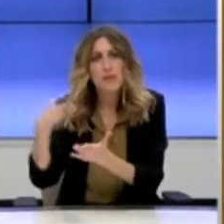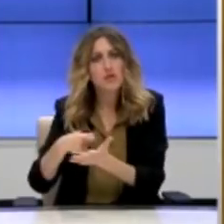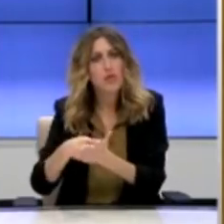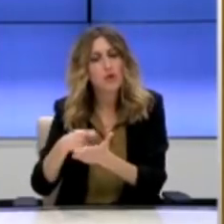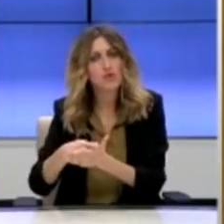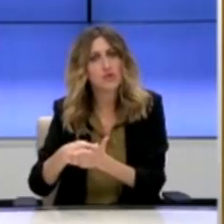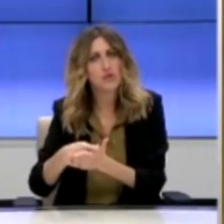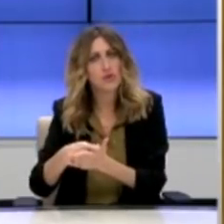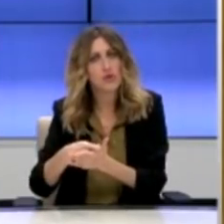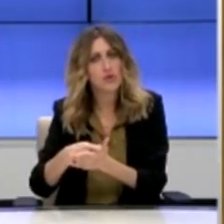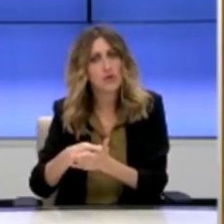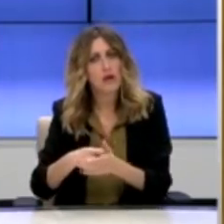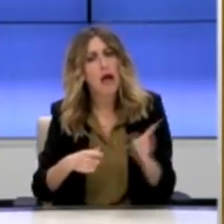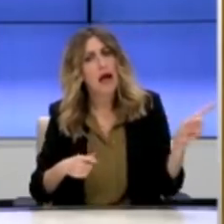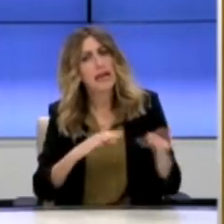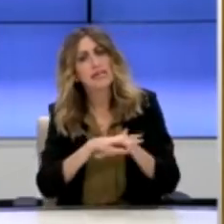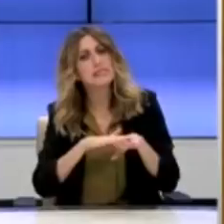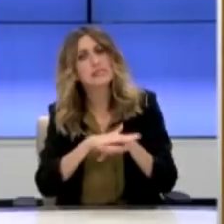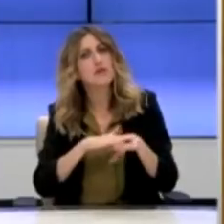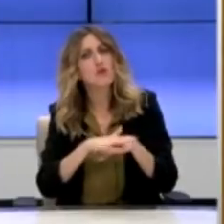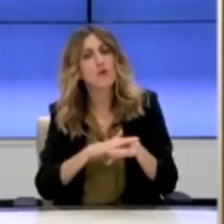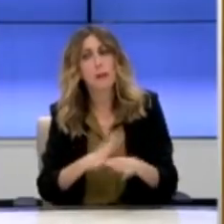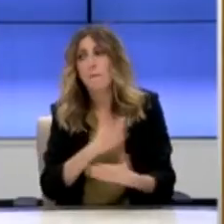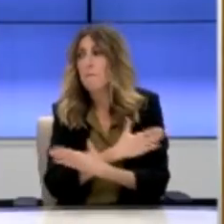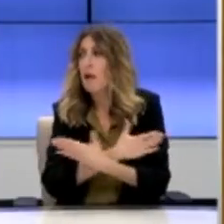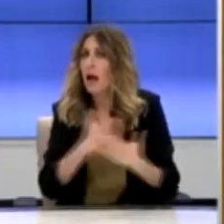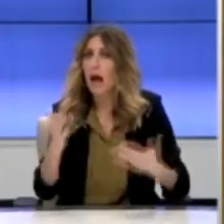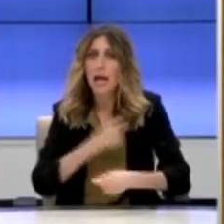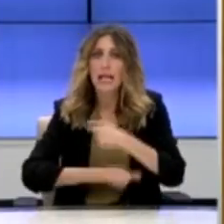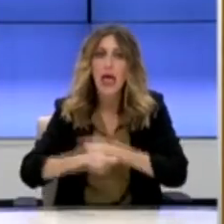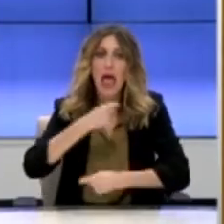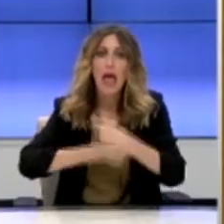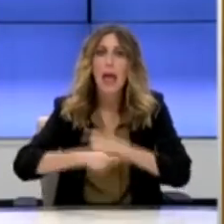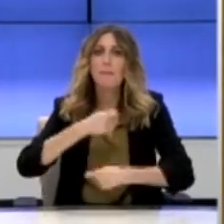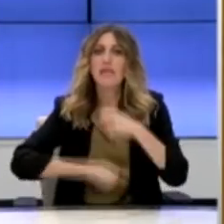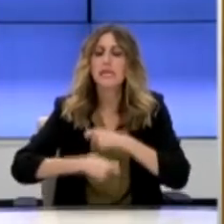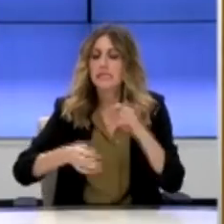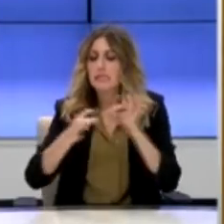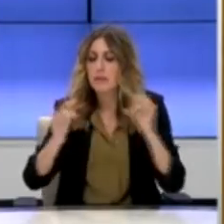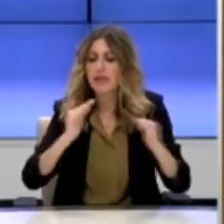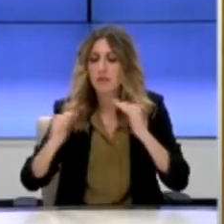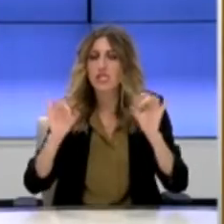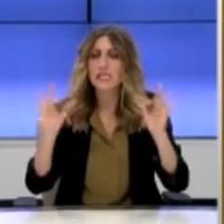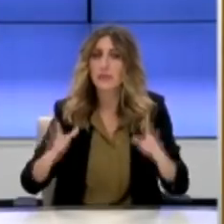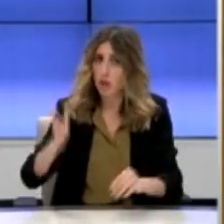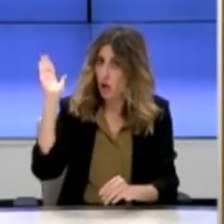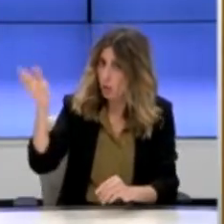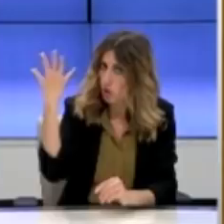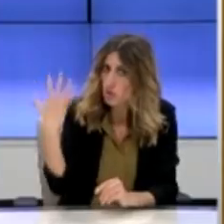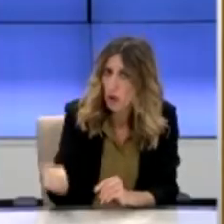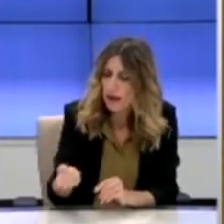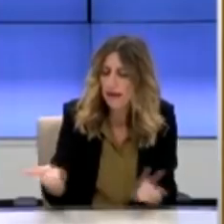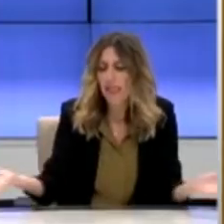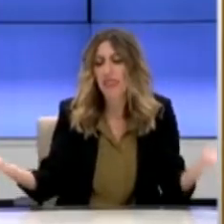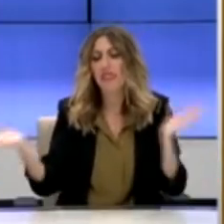να βάζετε πρόσχημα σε καμία μεγάλη επιχείρηση που δεν παίρνει μέτρα προστασίας για τους εργαζόμενους που